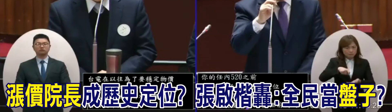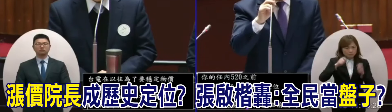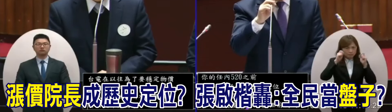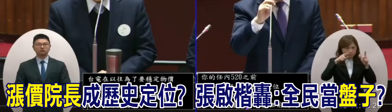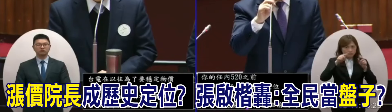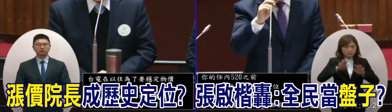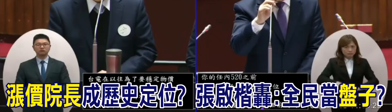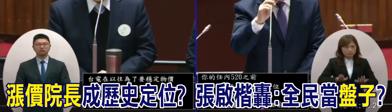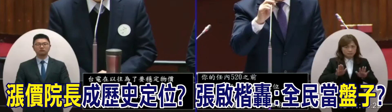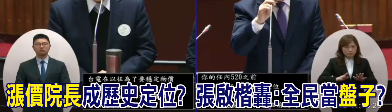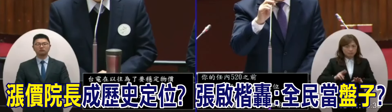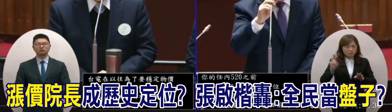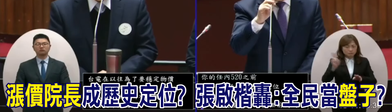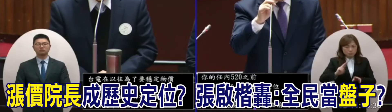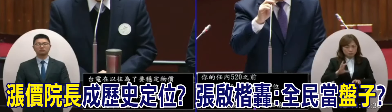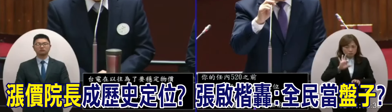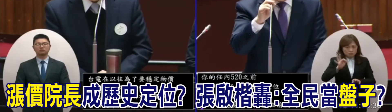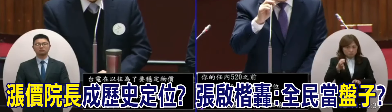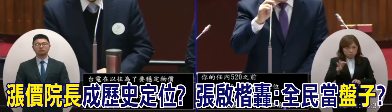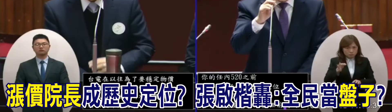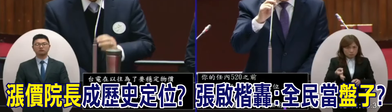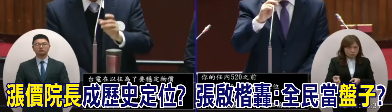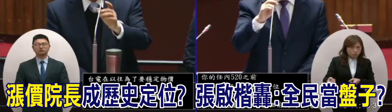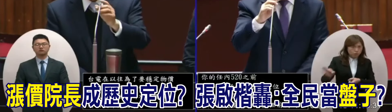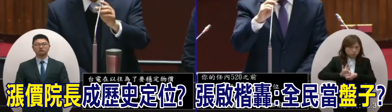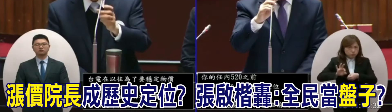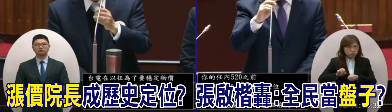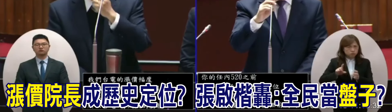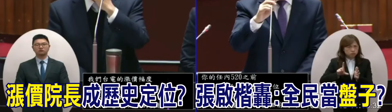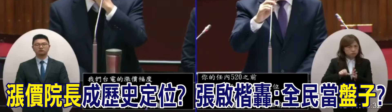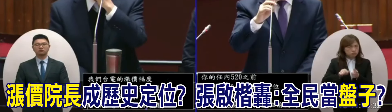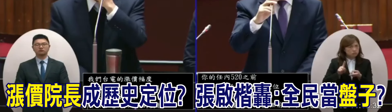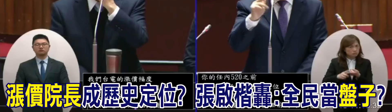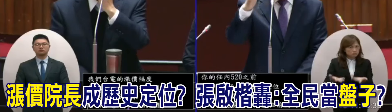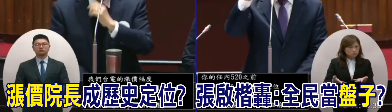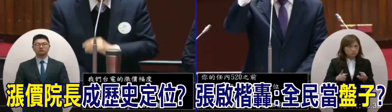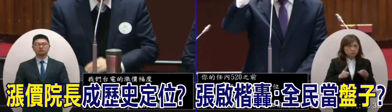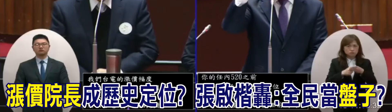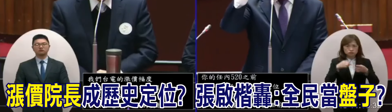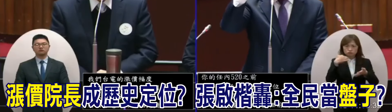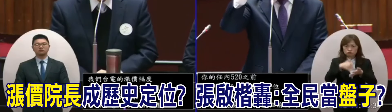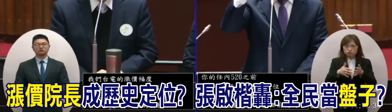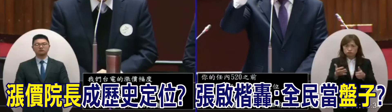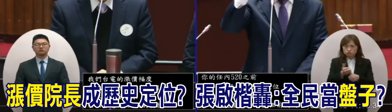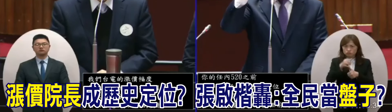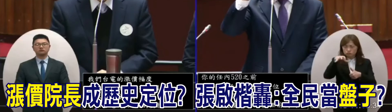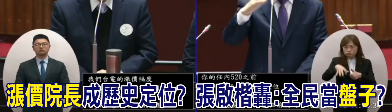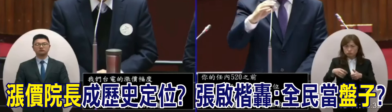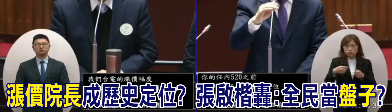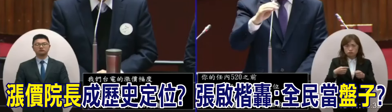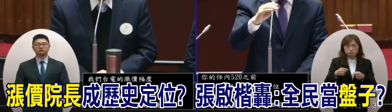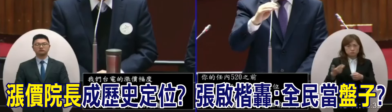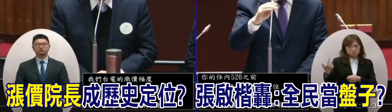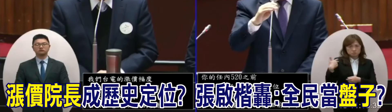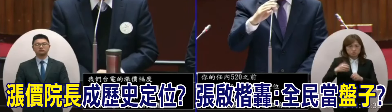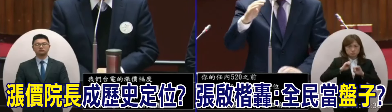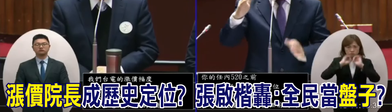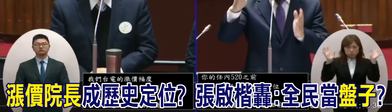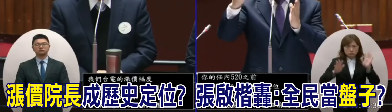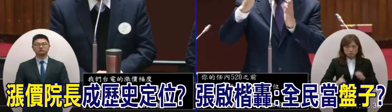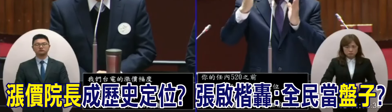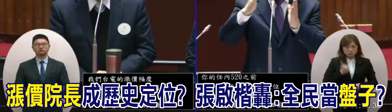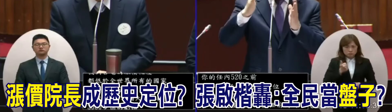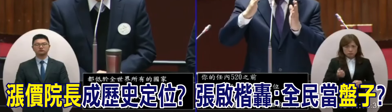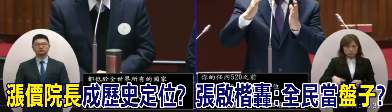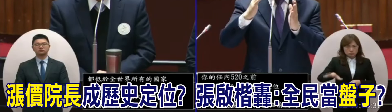涨电价的好时机吗？主计总处上个礼拜刚刚宣布我们的实质的总薪资创11年来